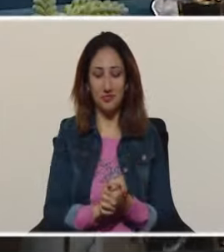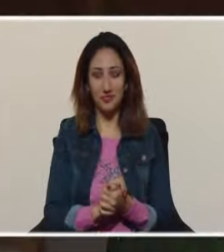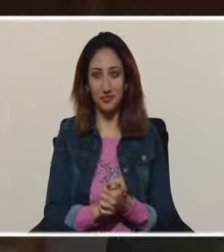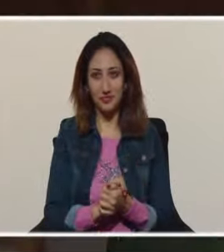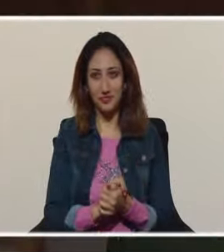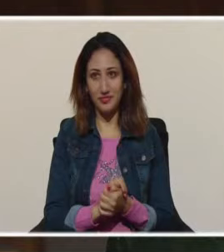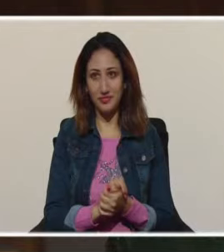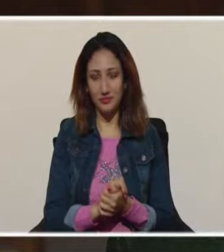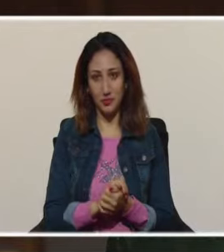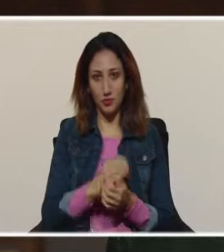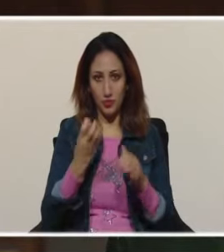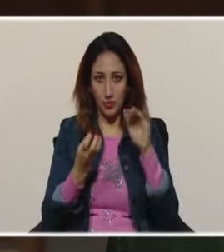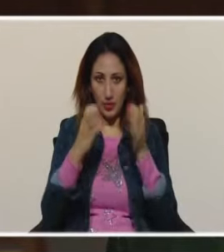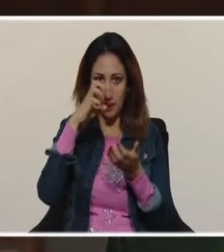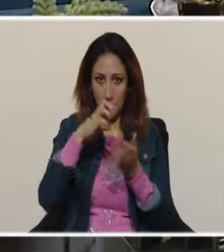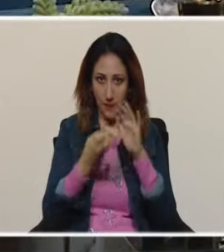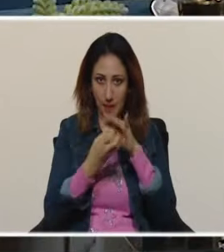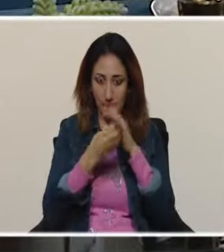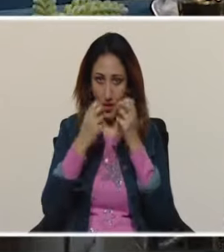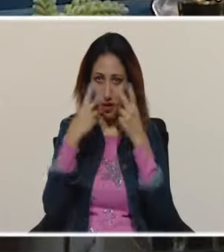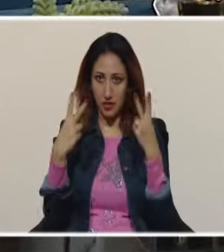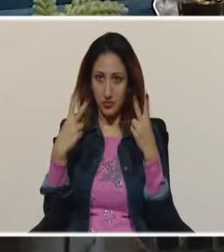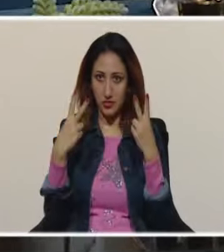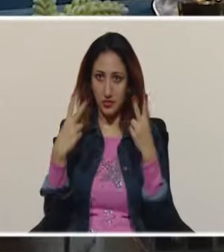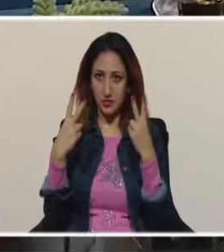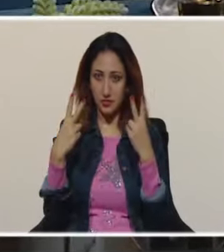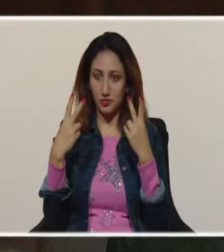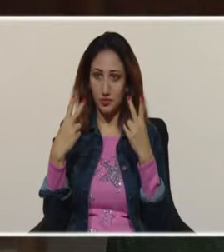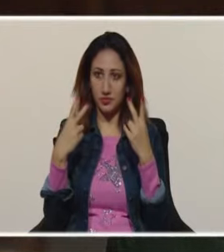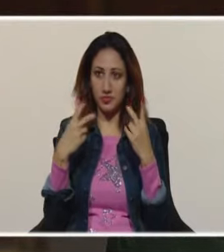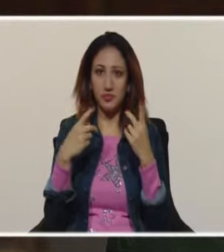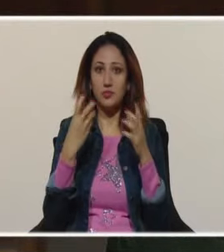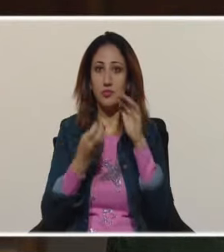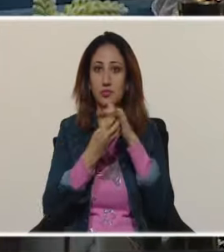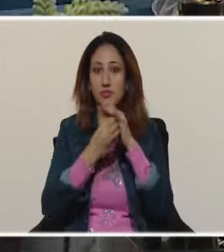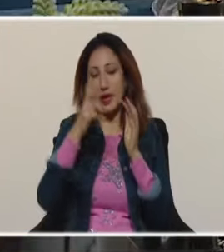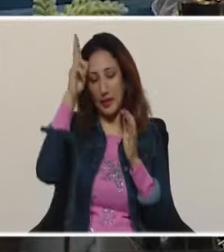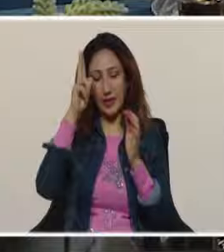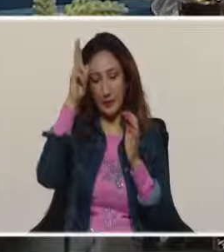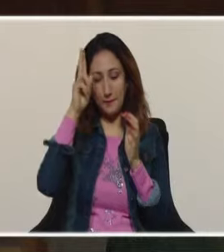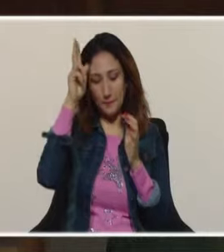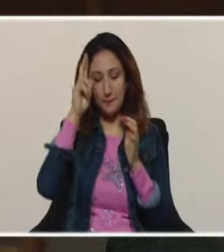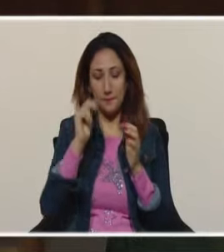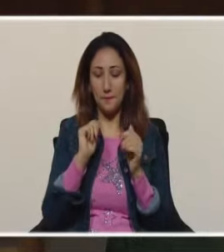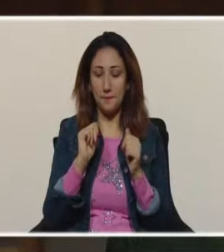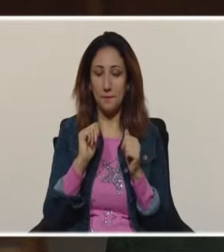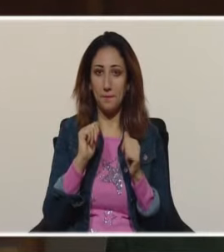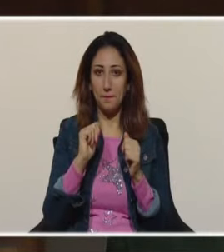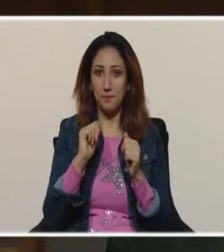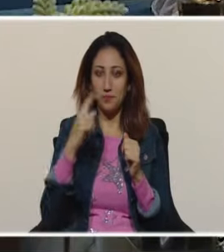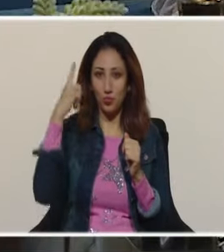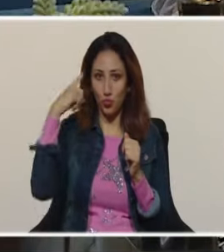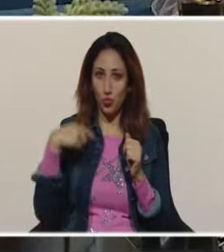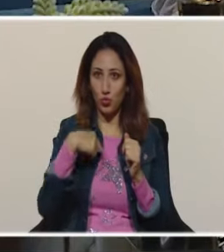دلوقتي انتوا عايشين في الجامعه ولا خلصتوا؟ لا احنا لسه في ثانيه جامعه اكتوبر يعني. كليه ايه؟ كليه اعلام. وبتعملوا ايه مع الدكاتره في كليه